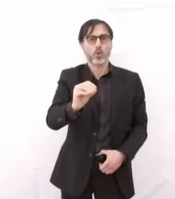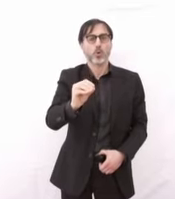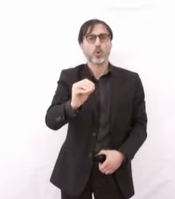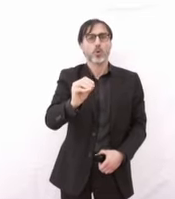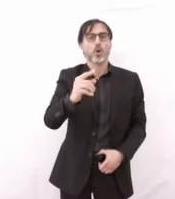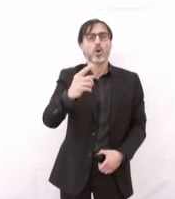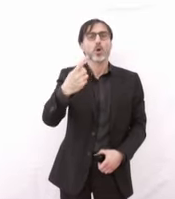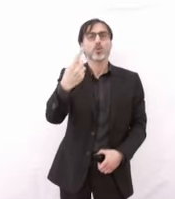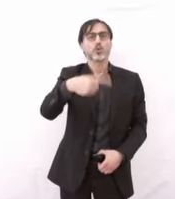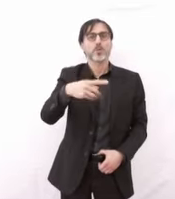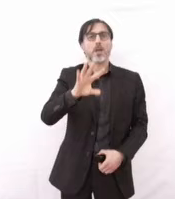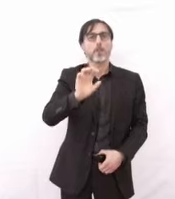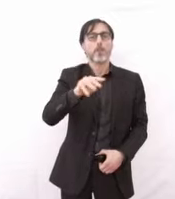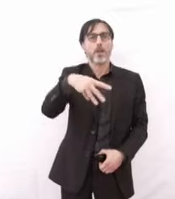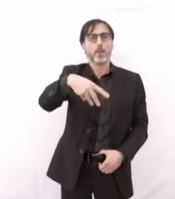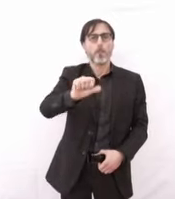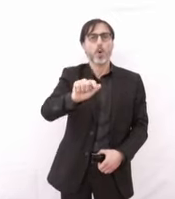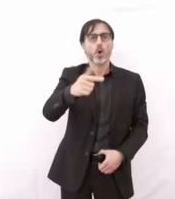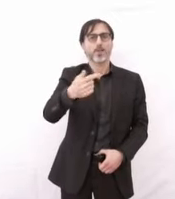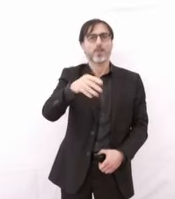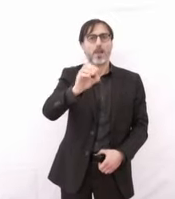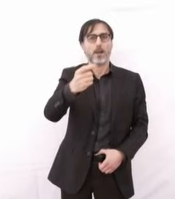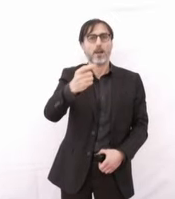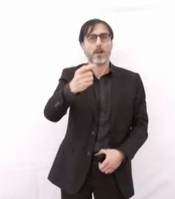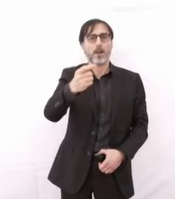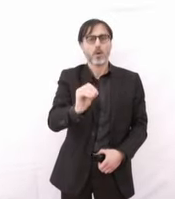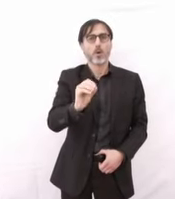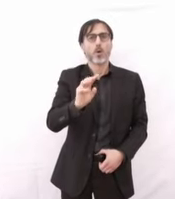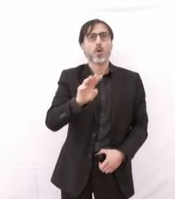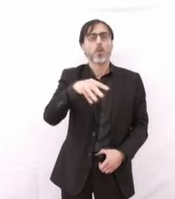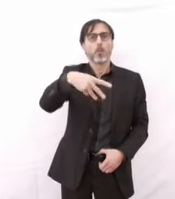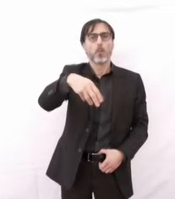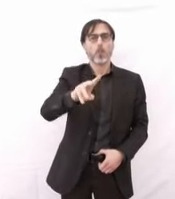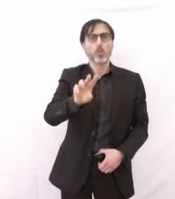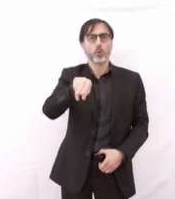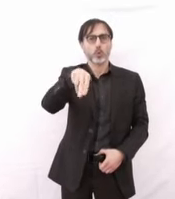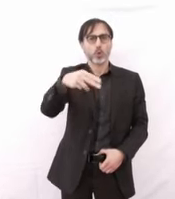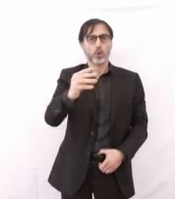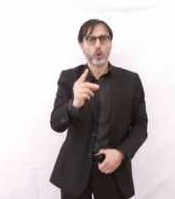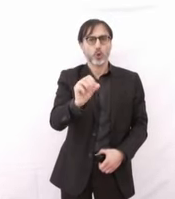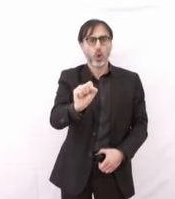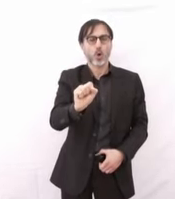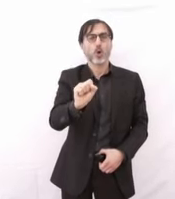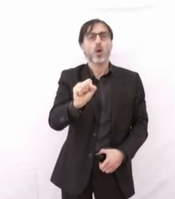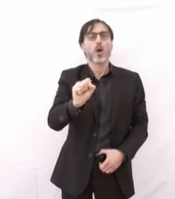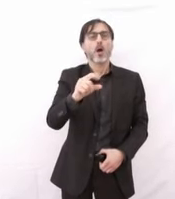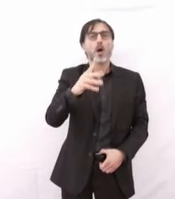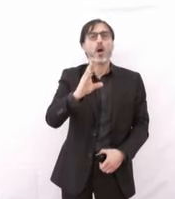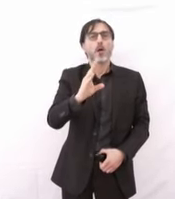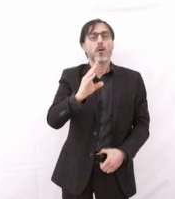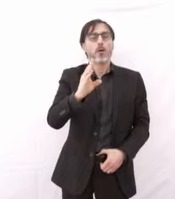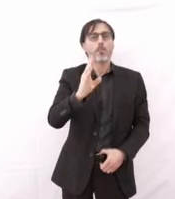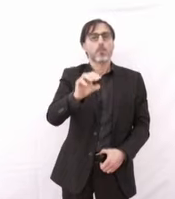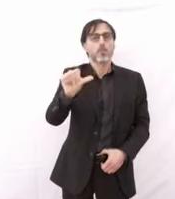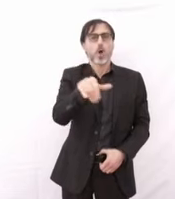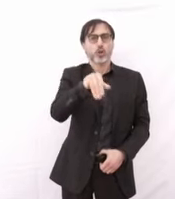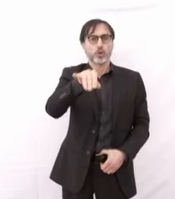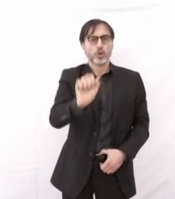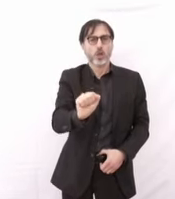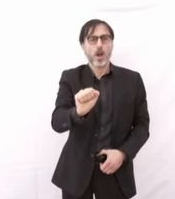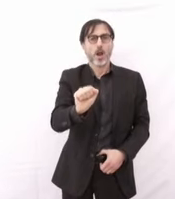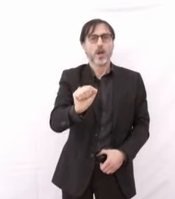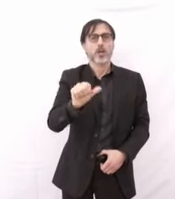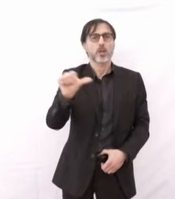Giuseppe Montalbano, Natale Mundo, Donato Boscia,